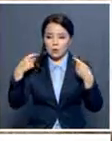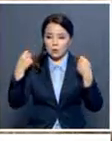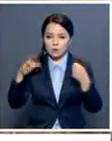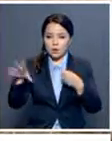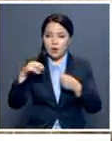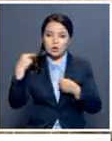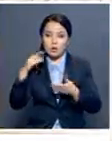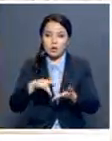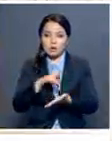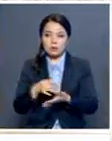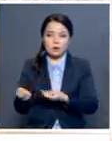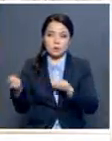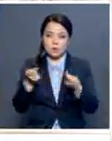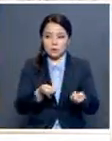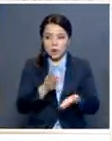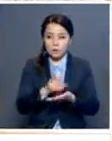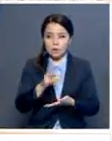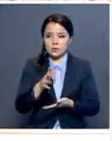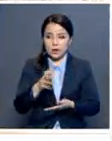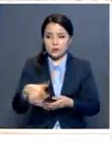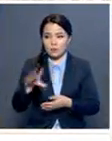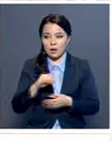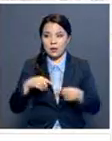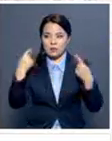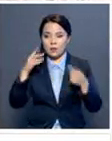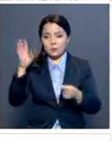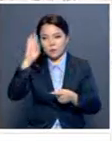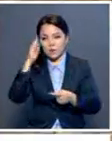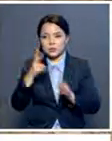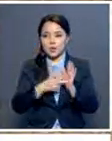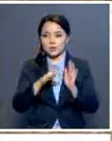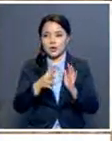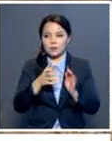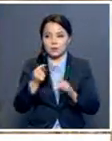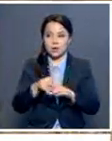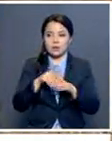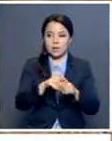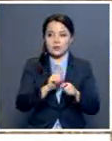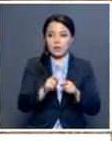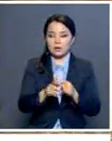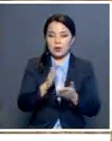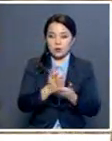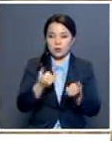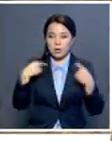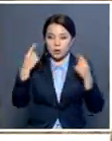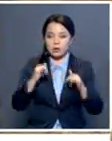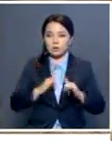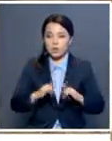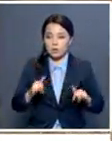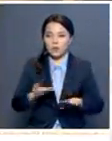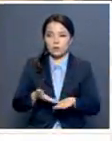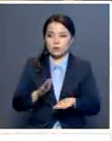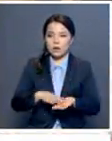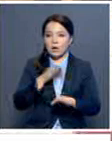облысынан әкелді. Аналықтың әр басына 1,5 теңгеден, әр қошқарға 8,5 мың теңгеден субсидия төленеді. Алайда шаруаны мазалаған мәселе